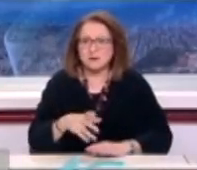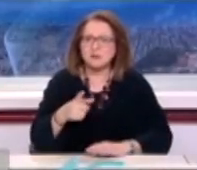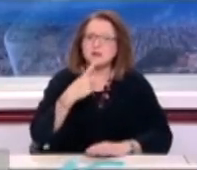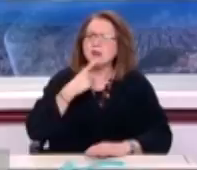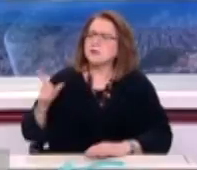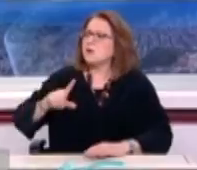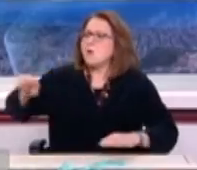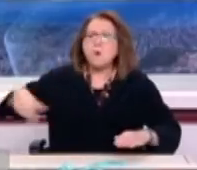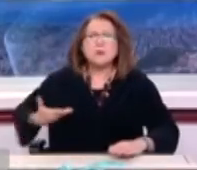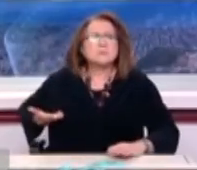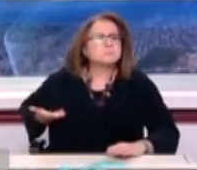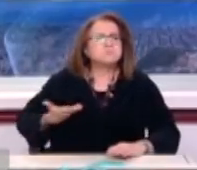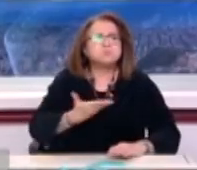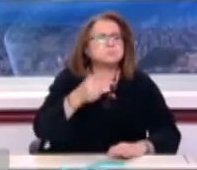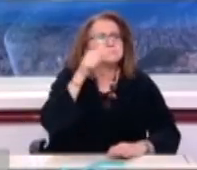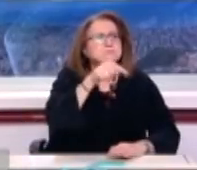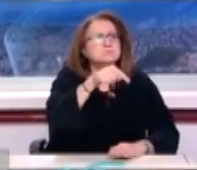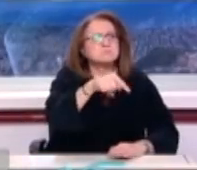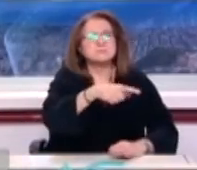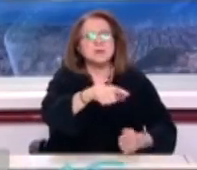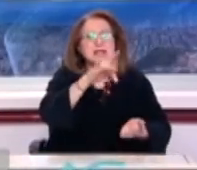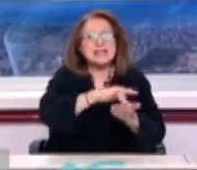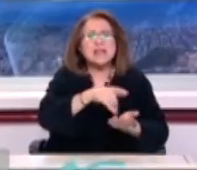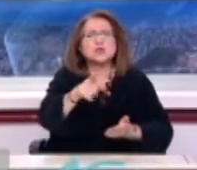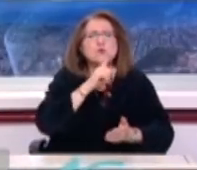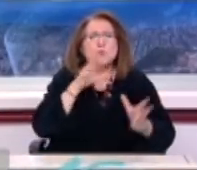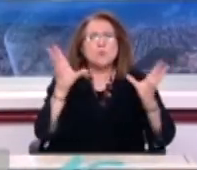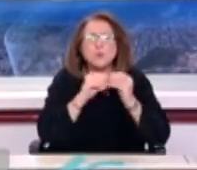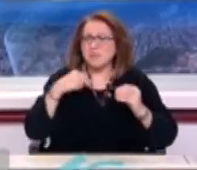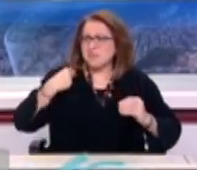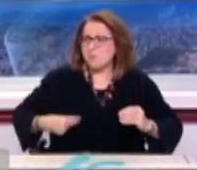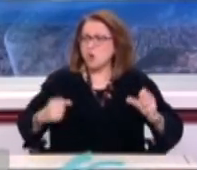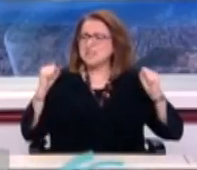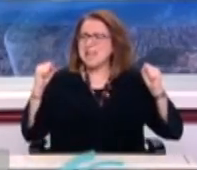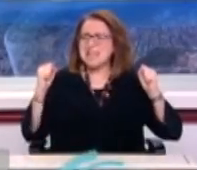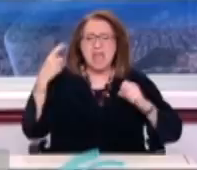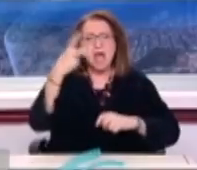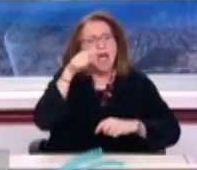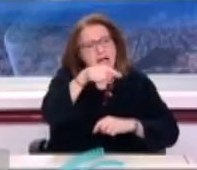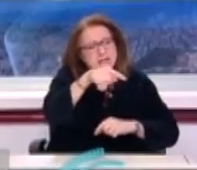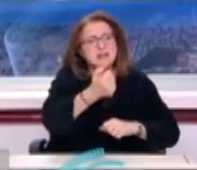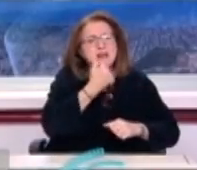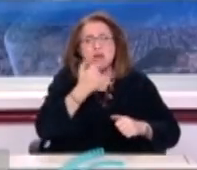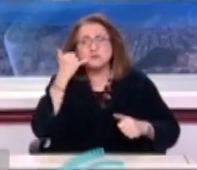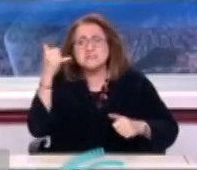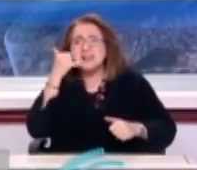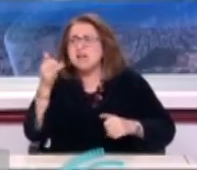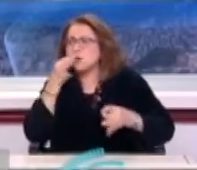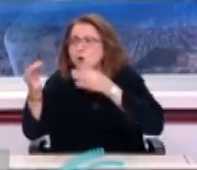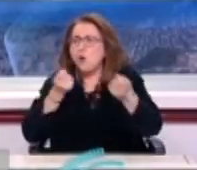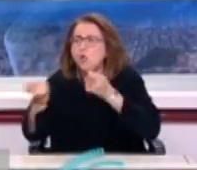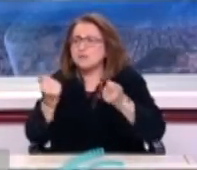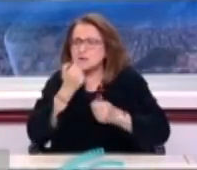ΕΟΔΗ, ο οποίος στυλούσε ορισμό κρούσματος ευρωπαϊκού οργανισμού. Είναι λάθος αυτό που λέτε. Ο κύριος Μεγκής.